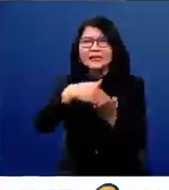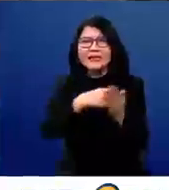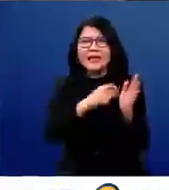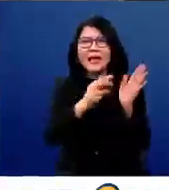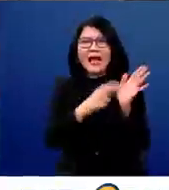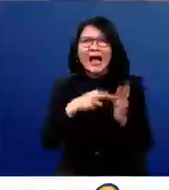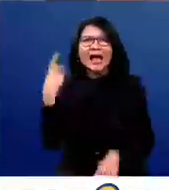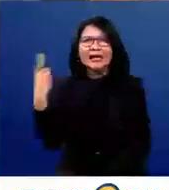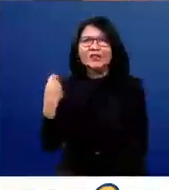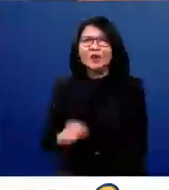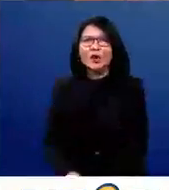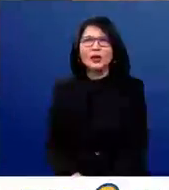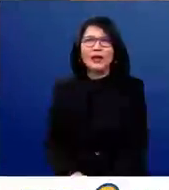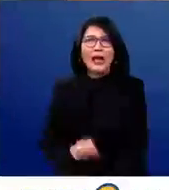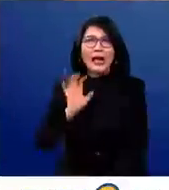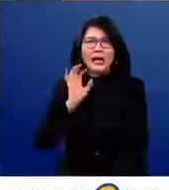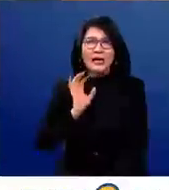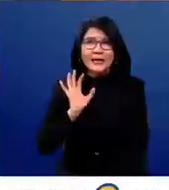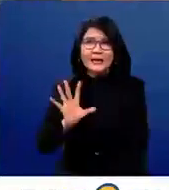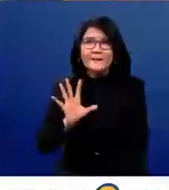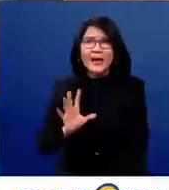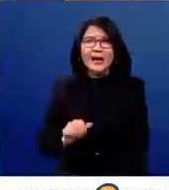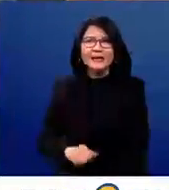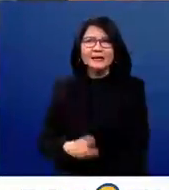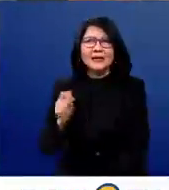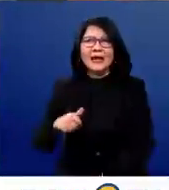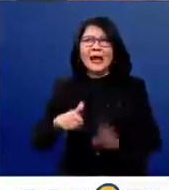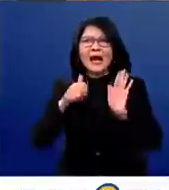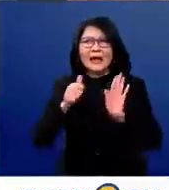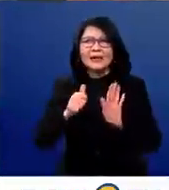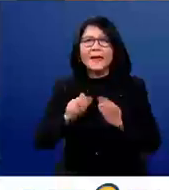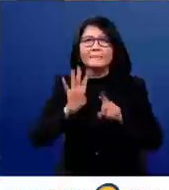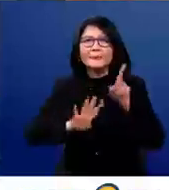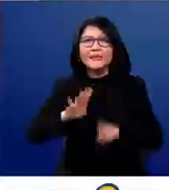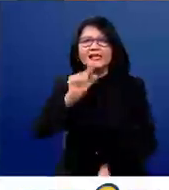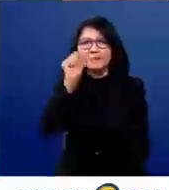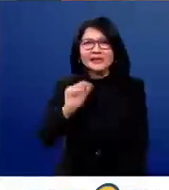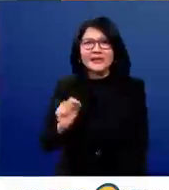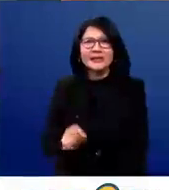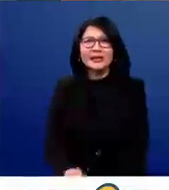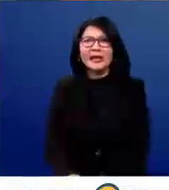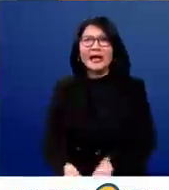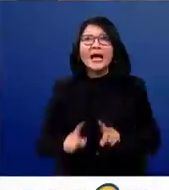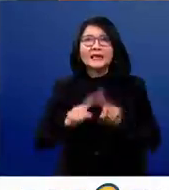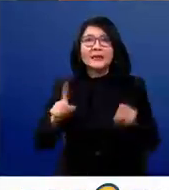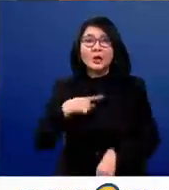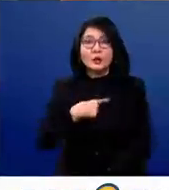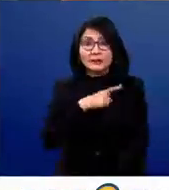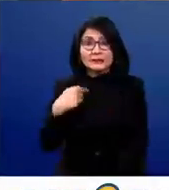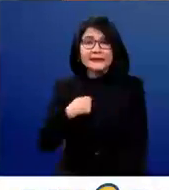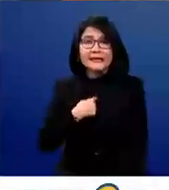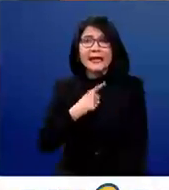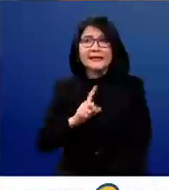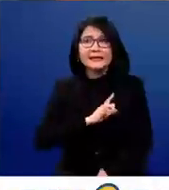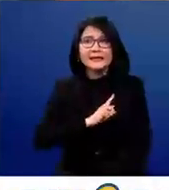yang paling bawah di 5 16 en provinsi hanya 14% kalau tapi kalau dari kita sendiri dibandingkan